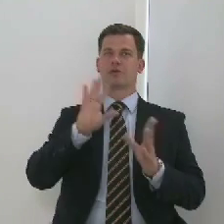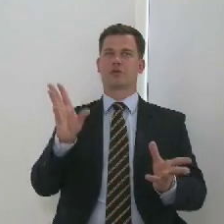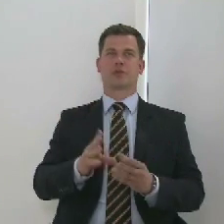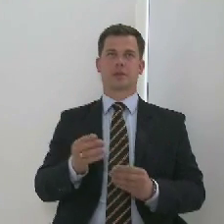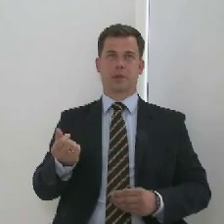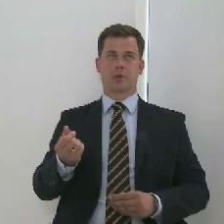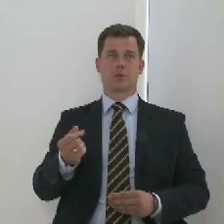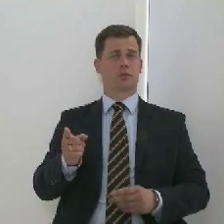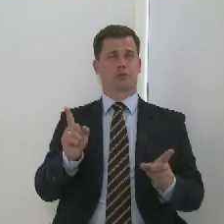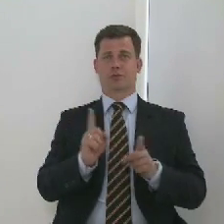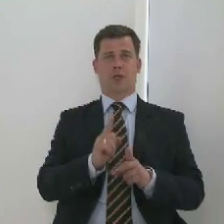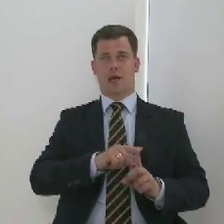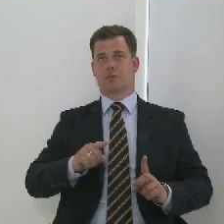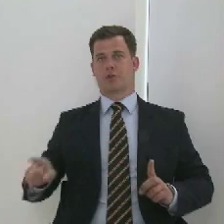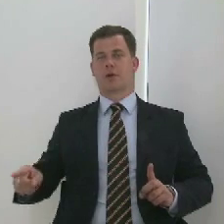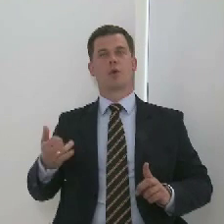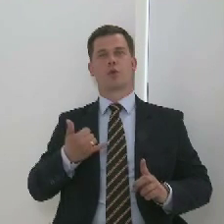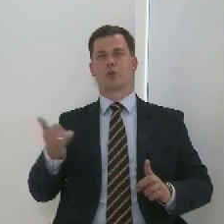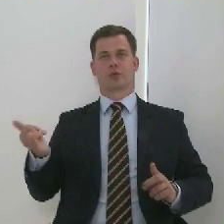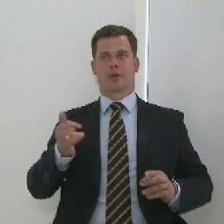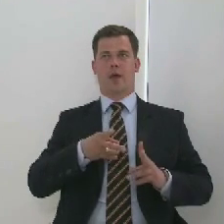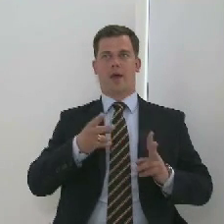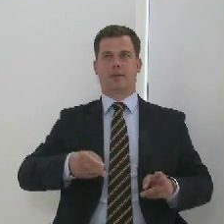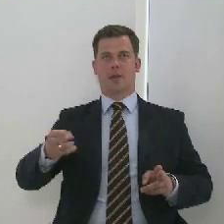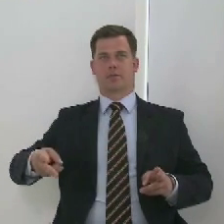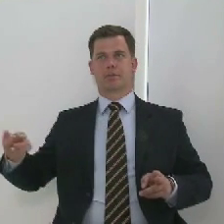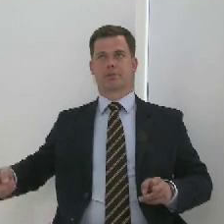fundusze tyczą się tego samego, ale różnych etapów rozwoju technologii.